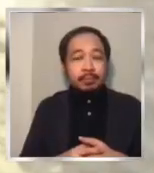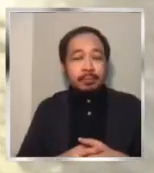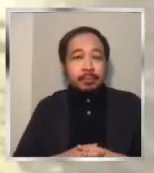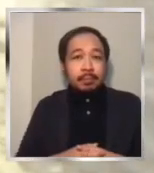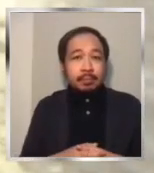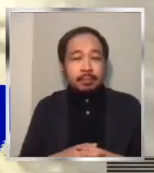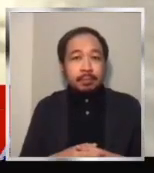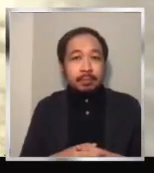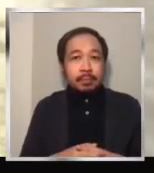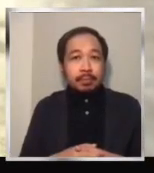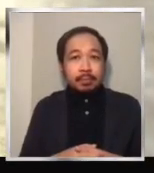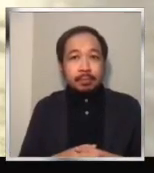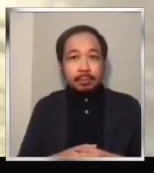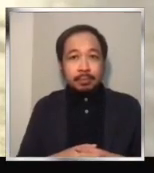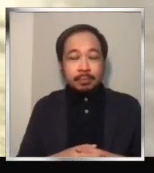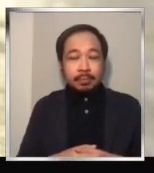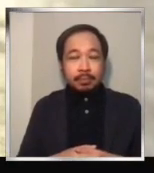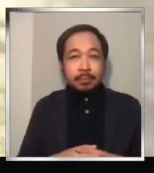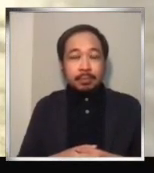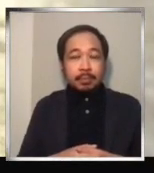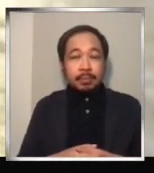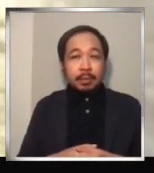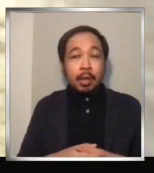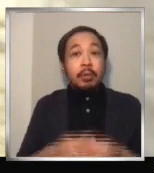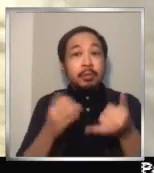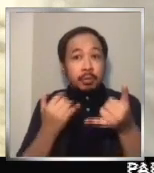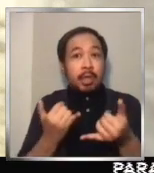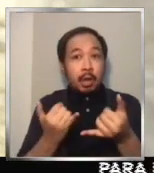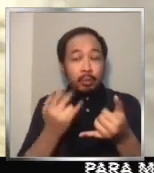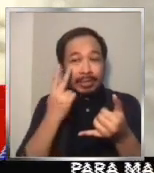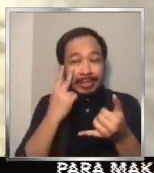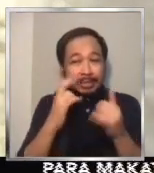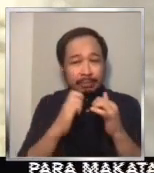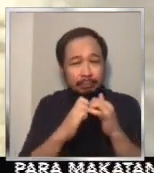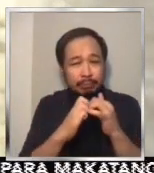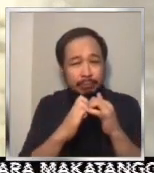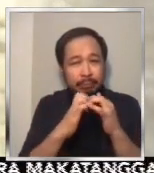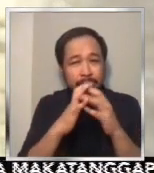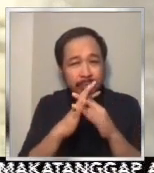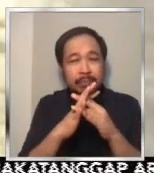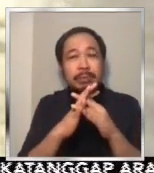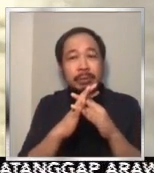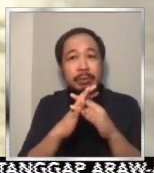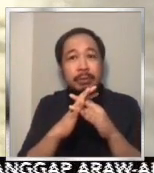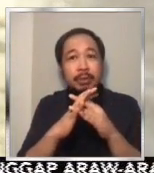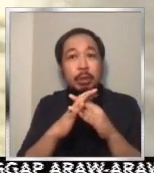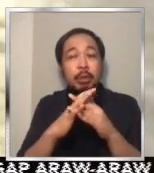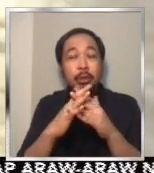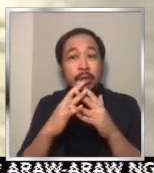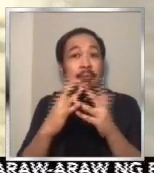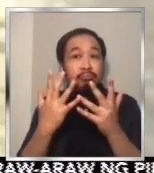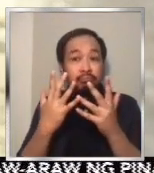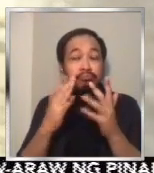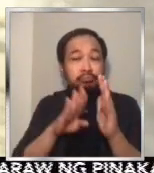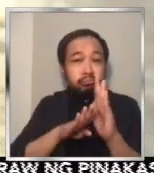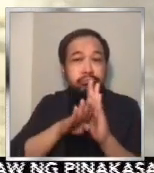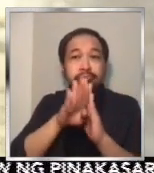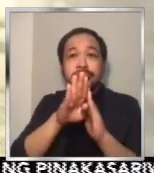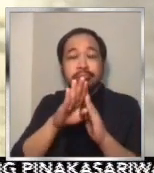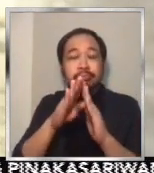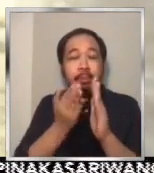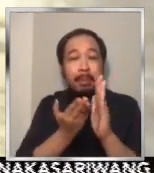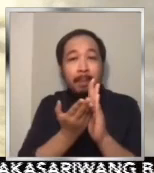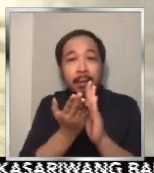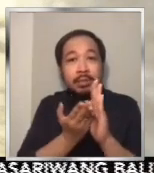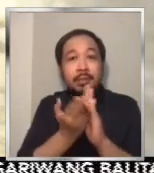Maris? Vicky, habang unti-unting bumabangon sa krisis na dulot ng COVID, ang mga Pasigenyo sa tulong ng ayuda mula